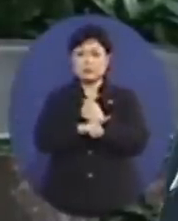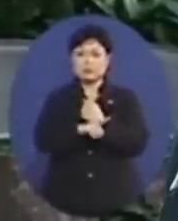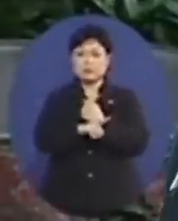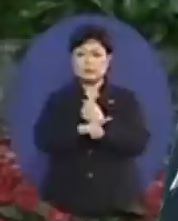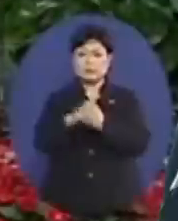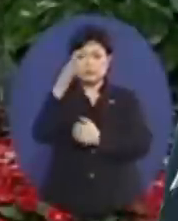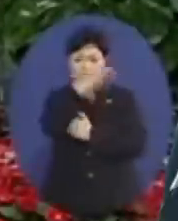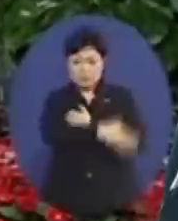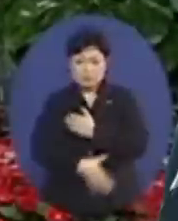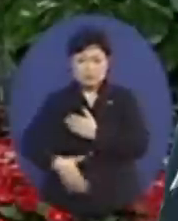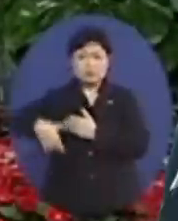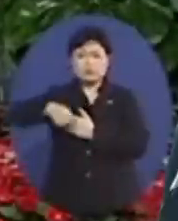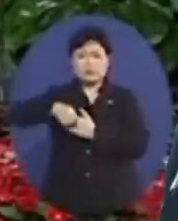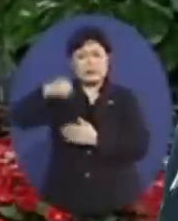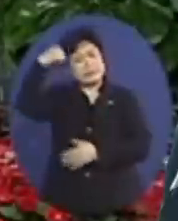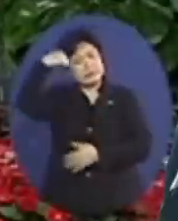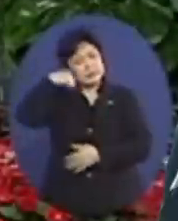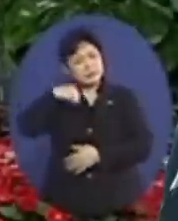육체가 느끼는 것입니다.